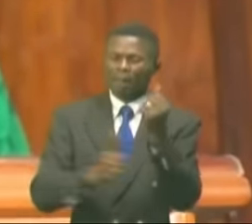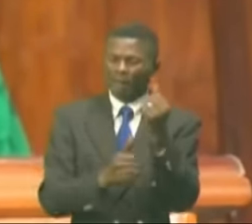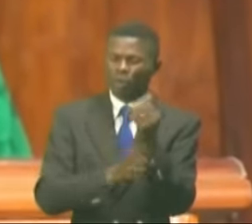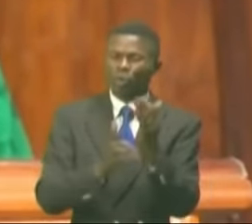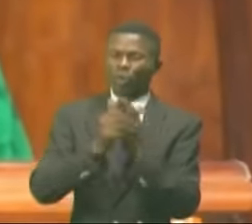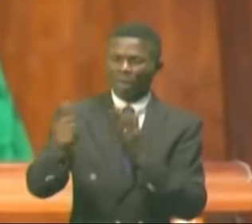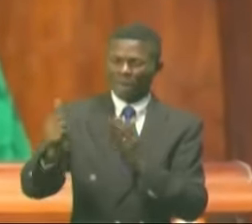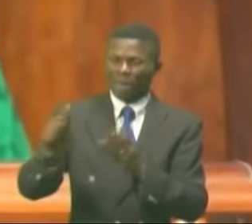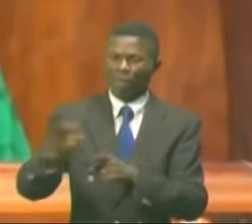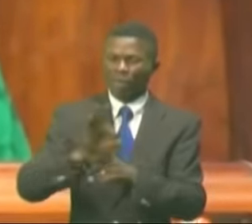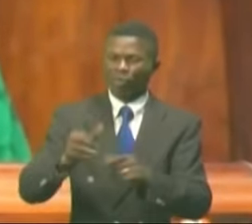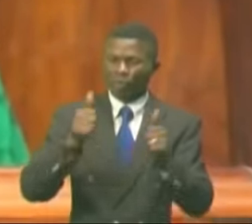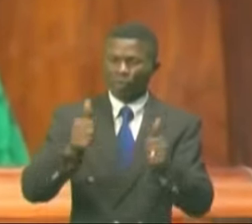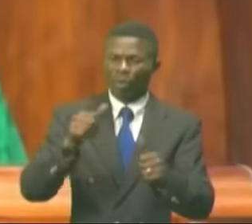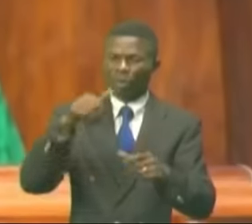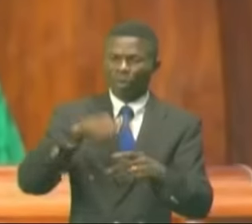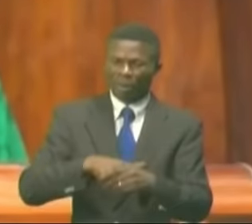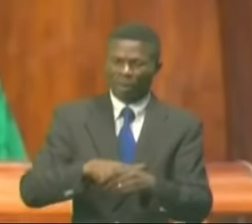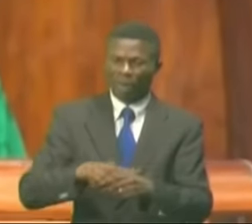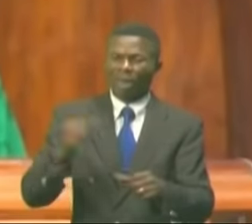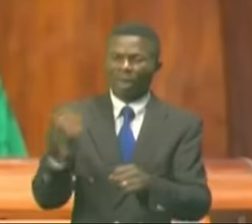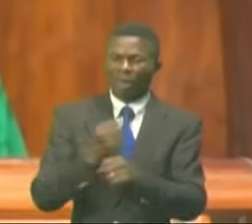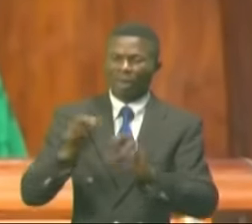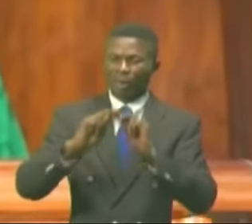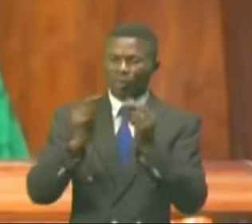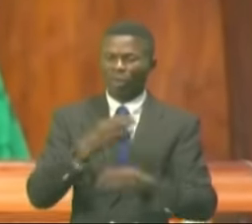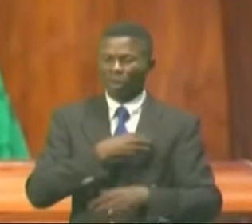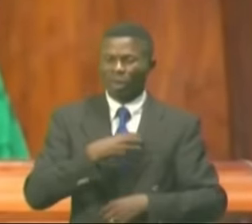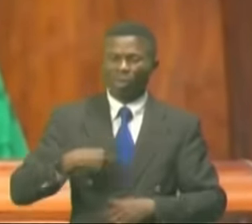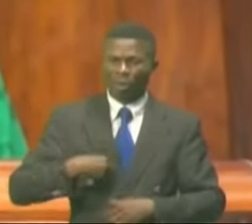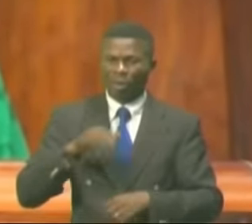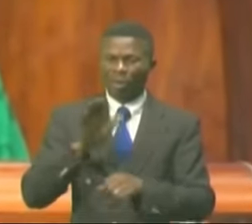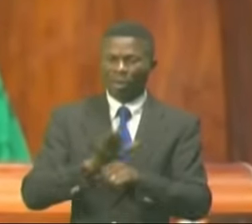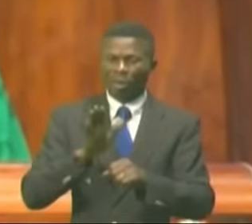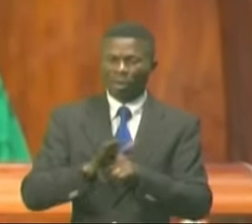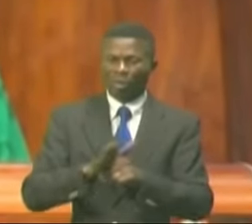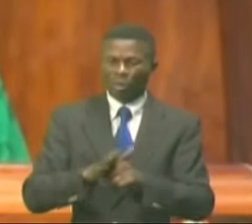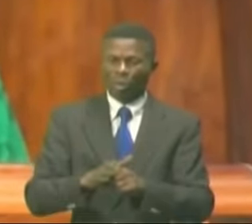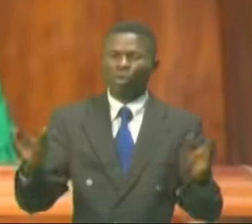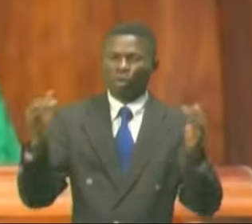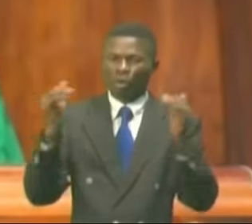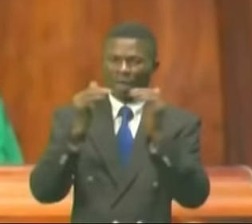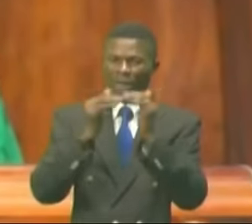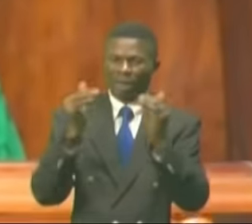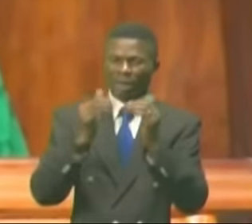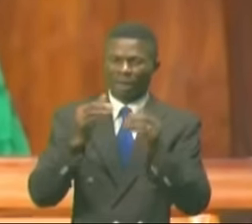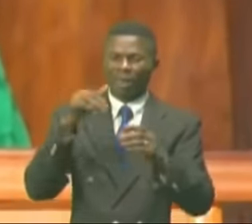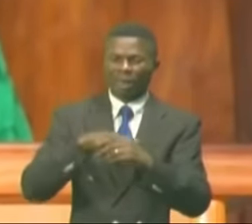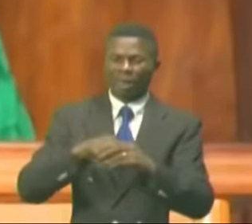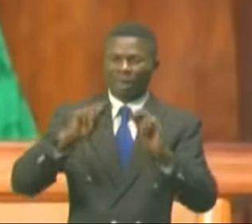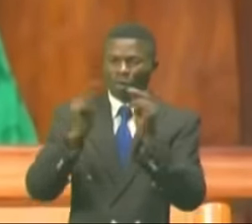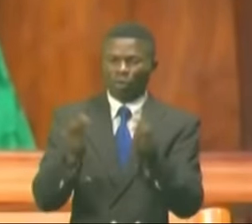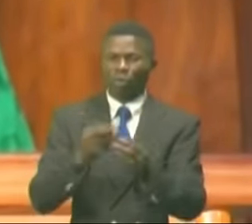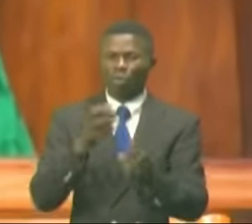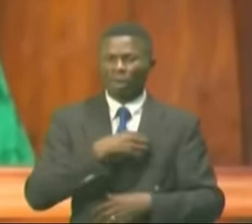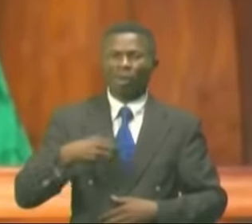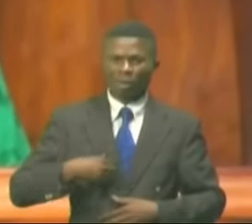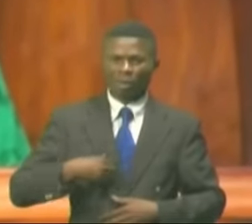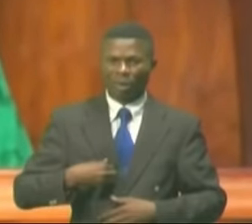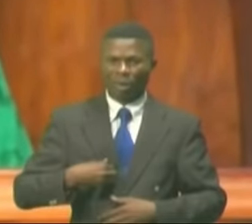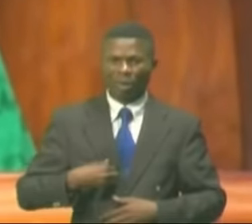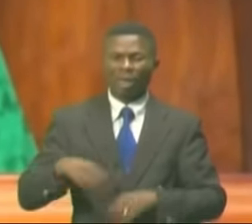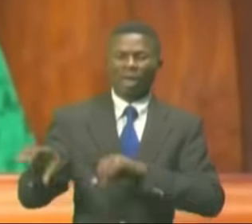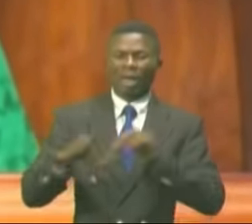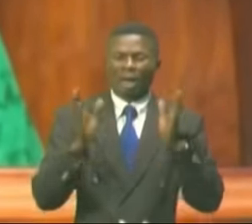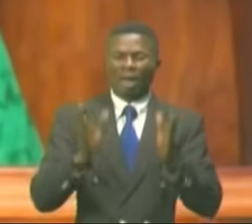y compris à travers le mentorat et pour plus d'inclusivité, à travers le mentorat des femmes qui sont des